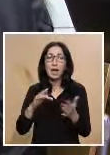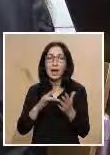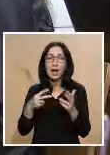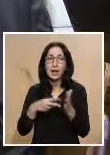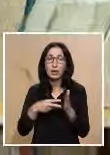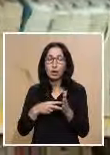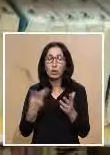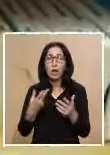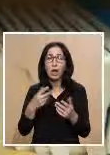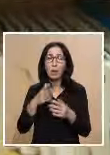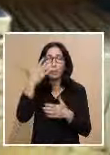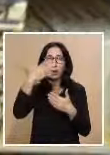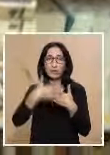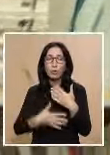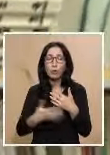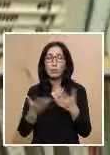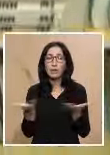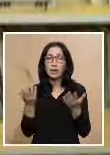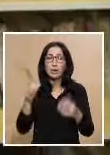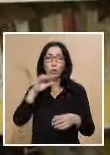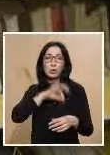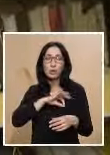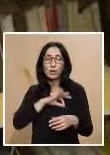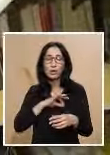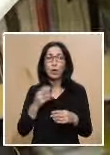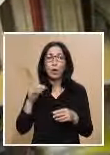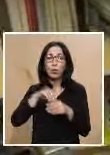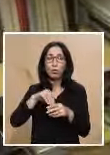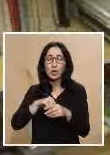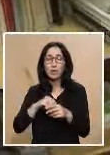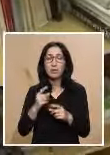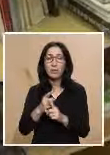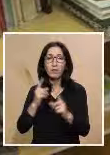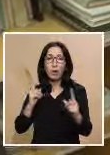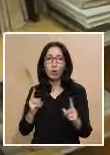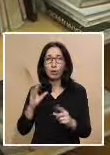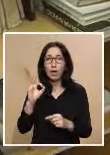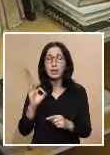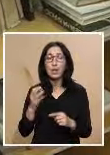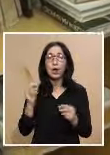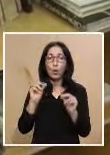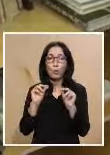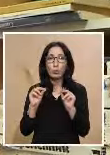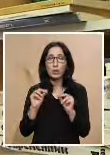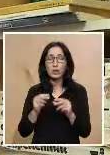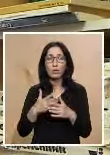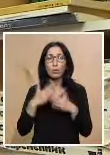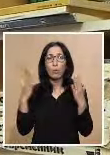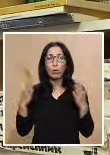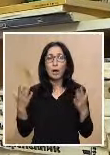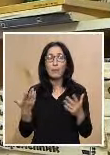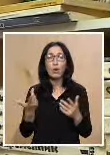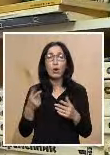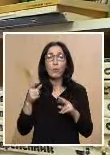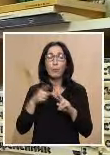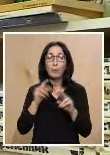платформи и така станаха и ни успешни участници в онлайн обучението. по-голямо беше предизвикателството пред